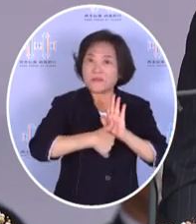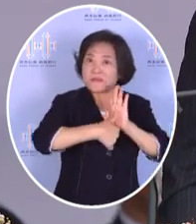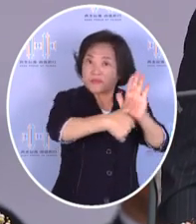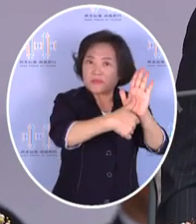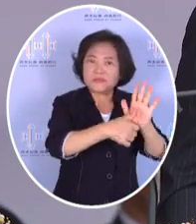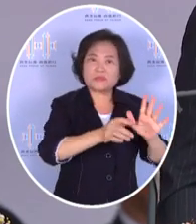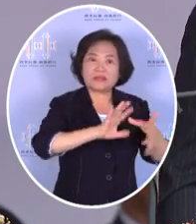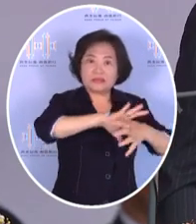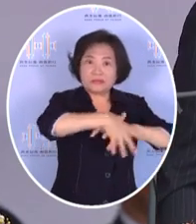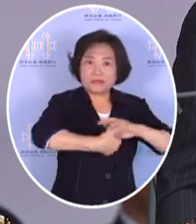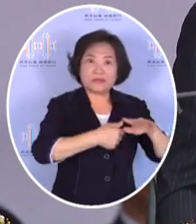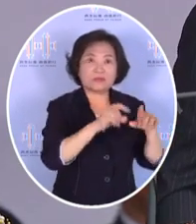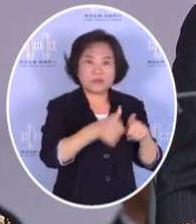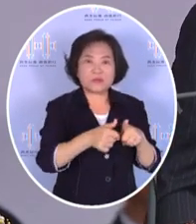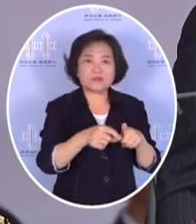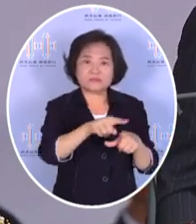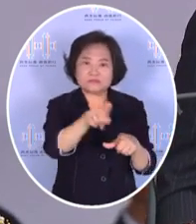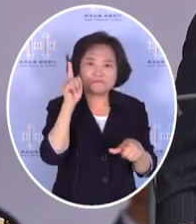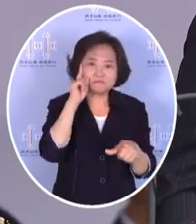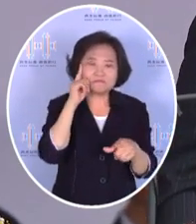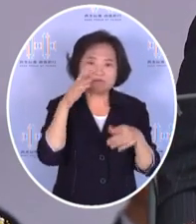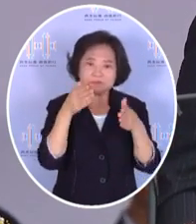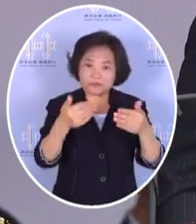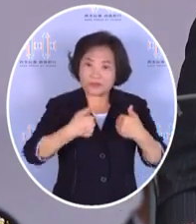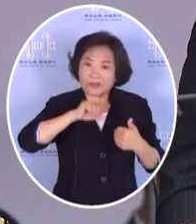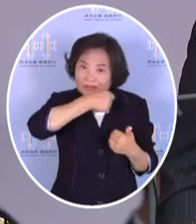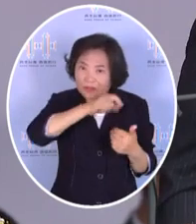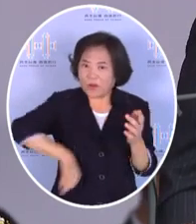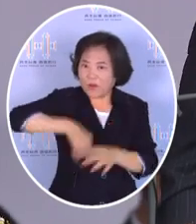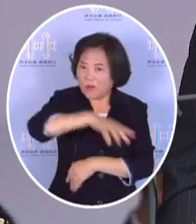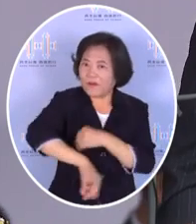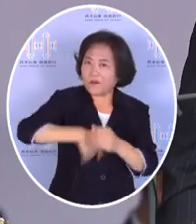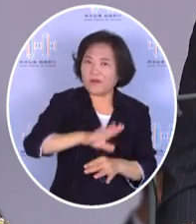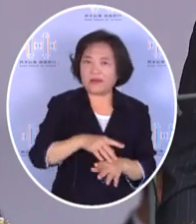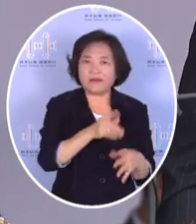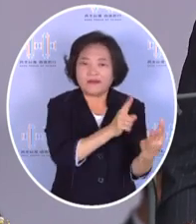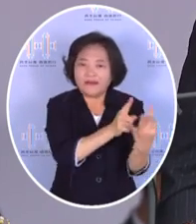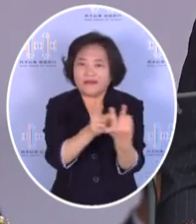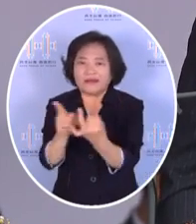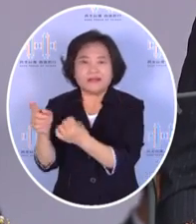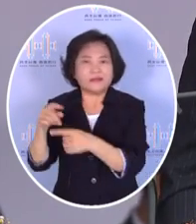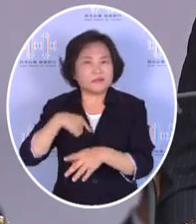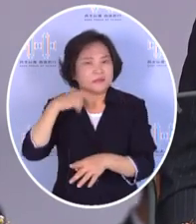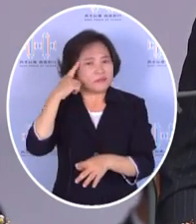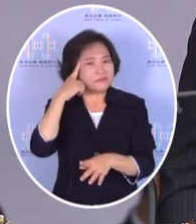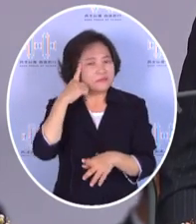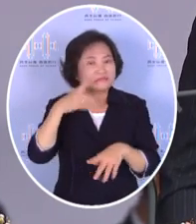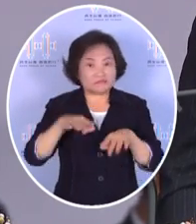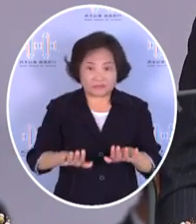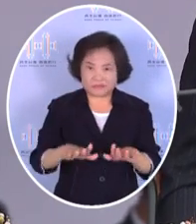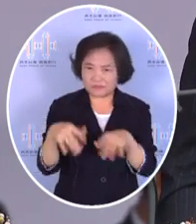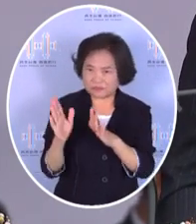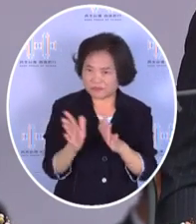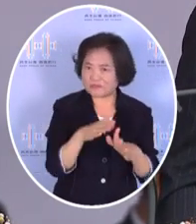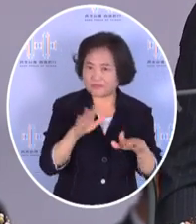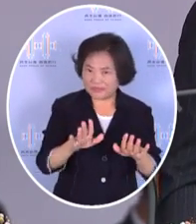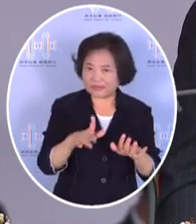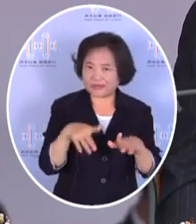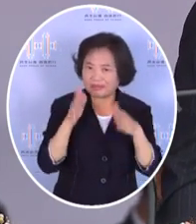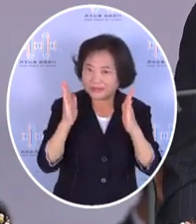跨国企业也在加码投资台湾，这些都是现在进行式。